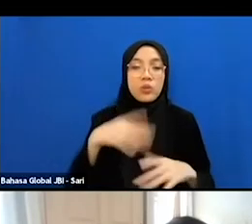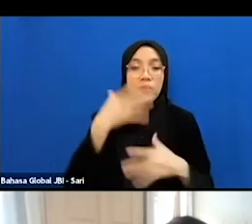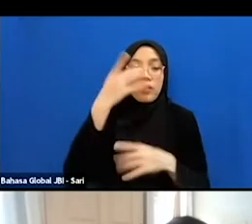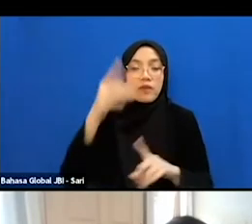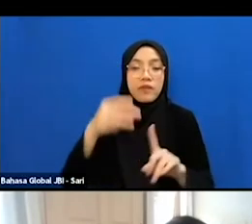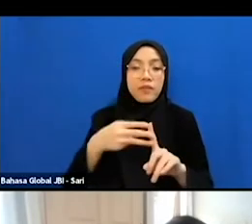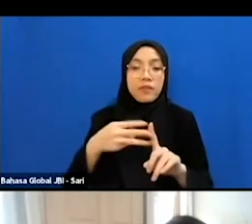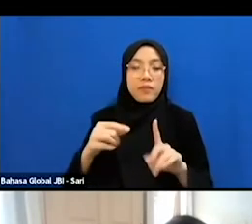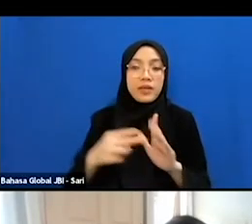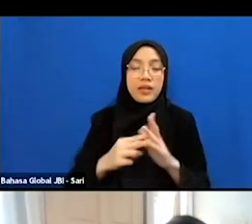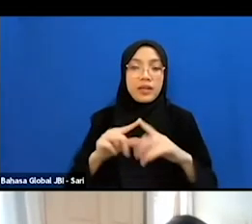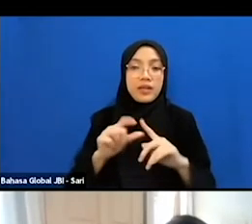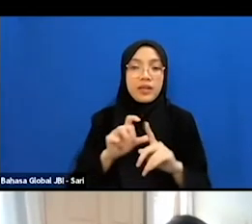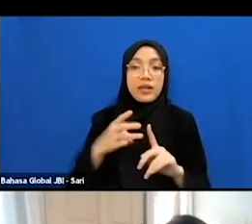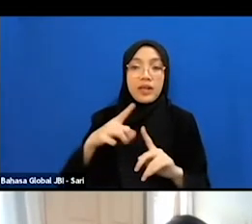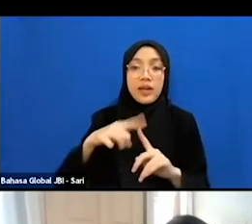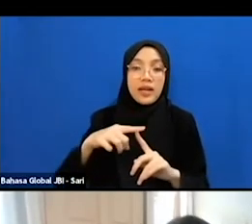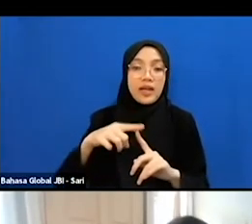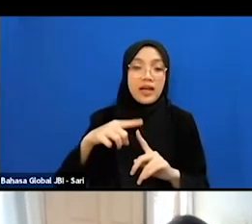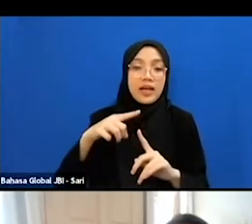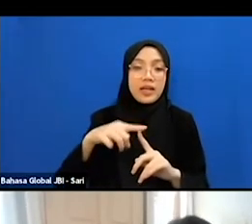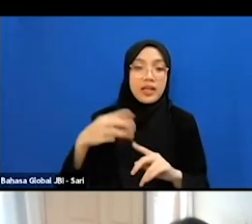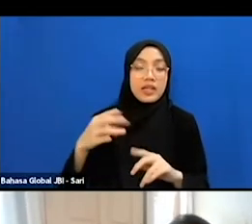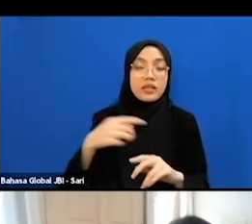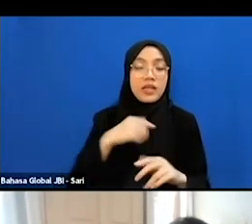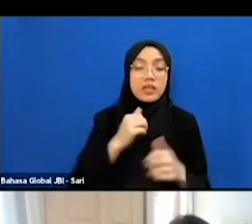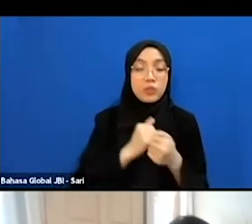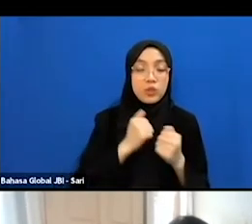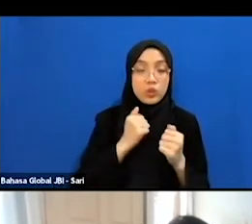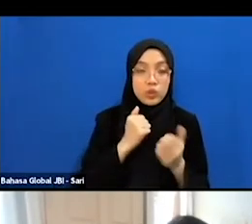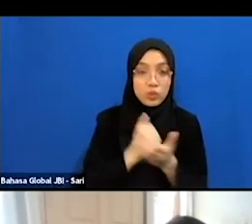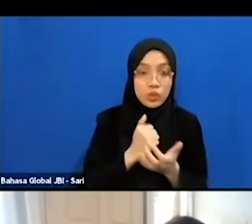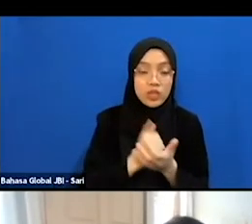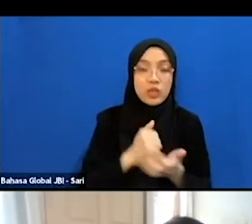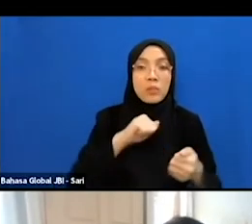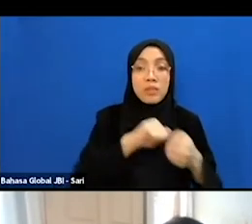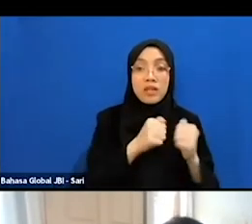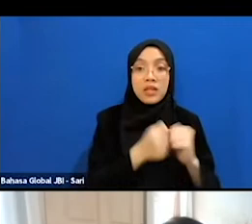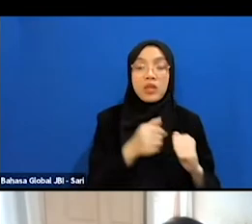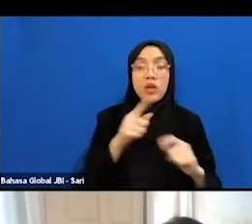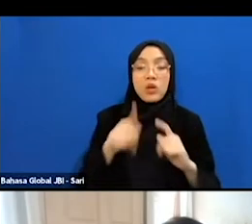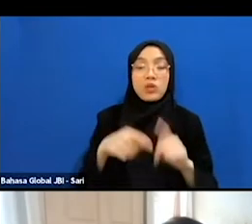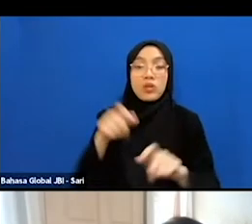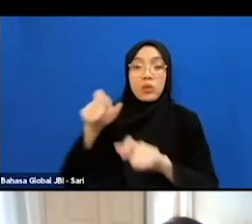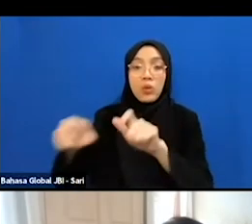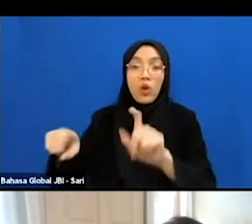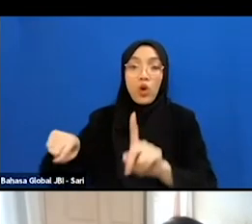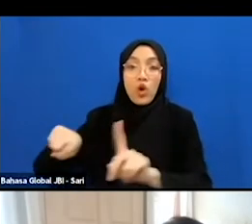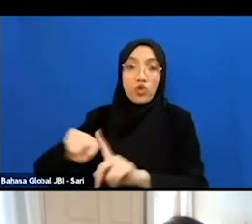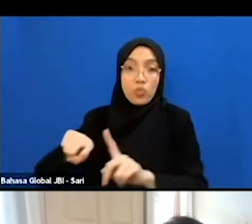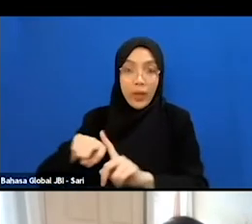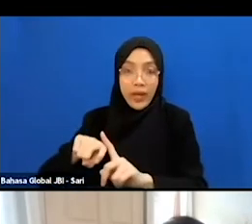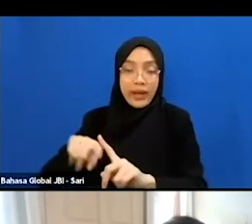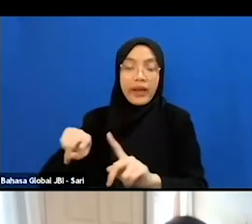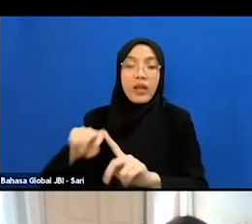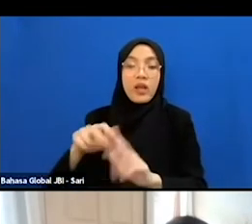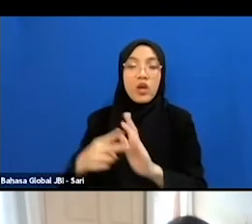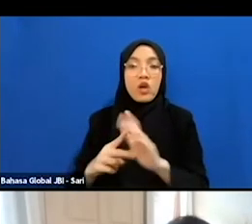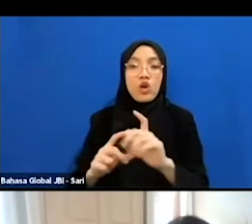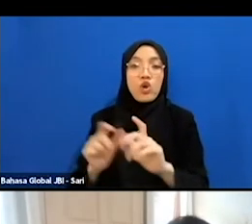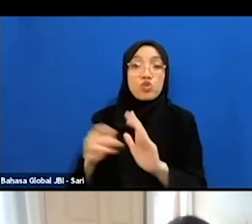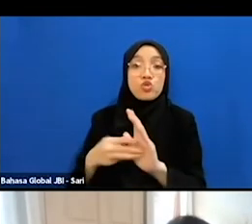justru Ini yang jadi yang jadi soal situnya kalau dari sisi konsumen sendiri kan konsumen itu